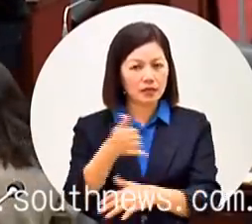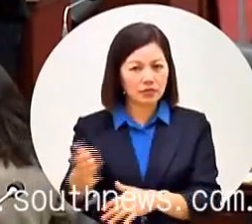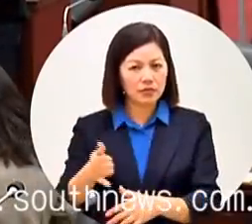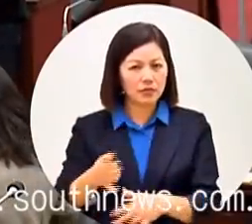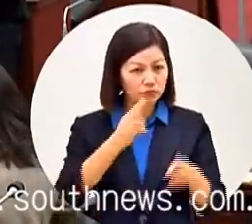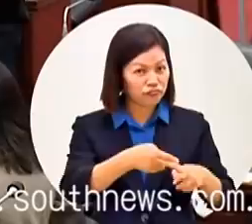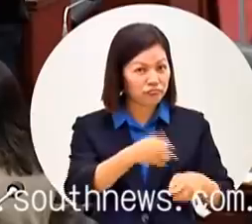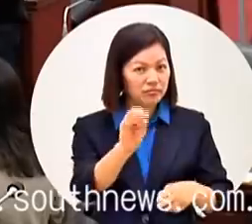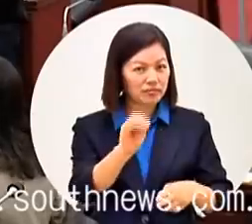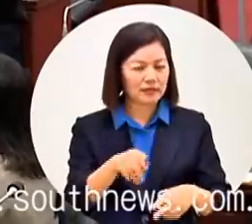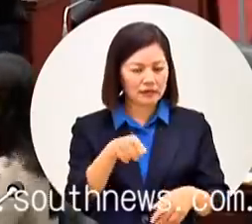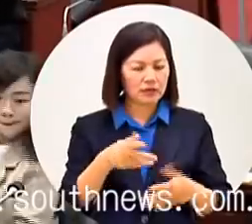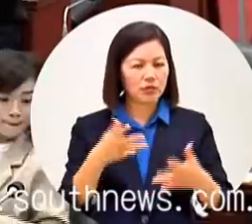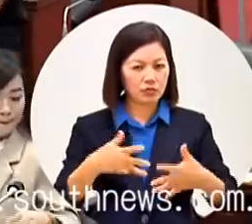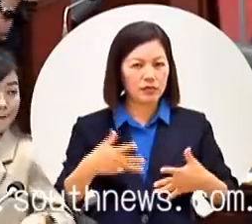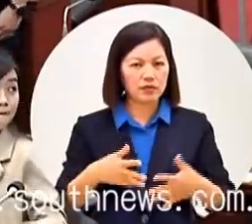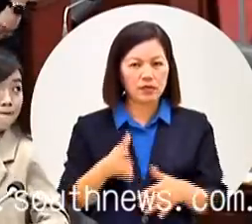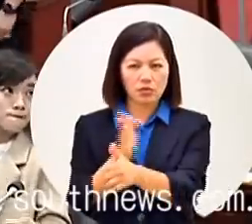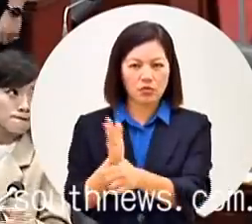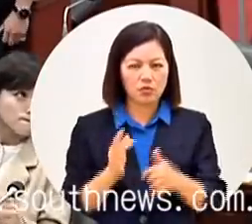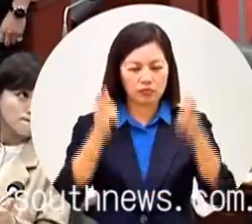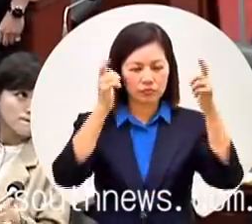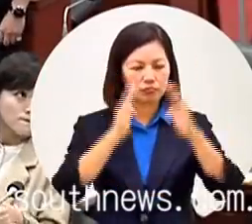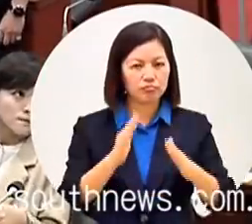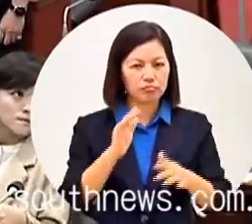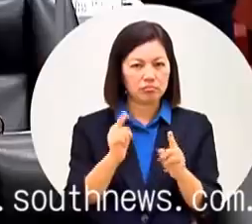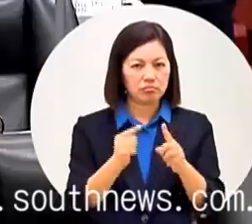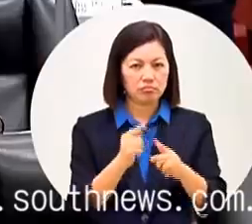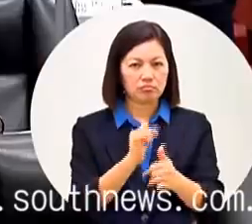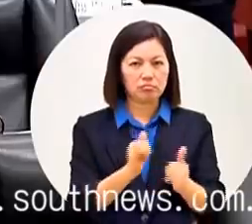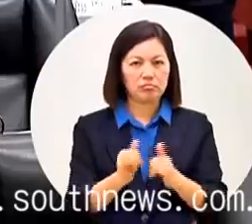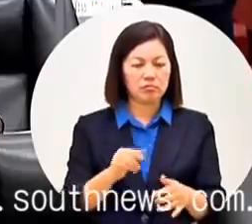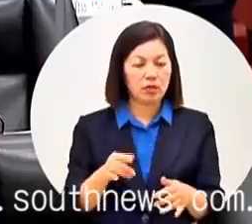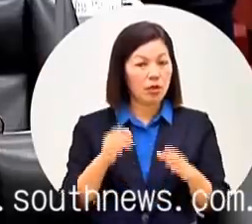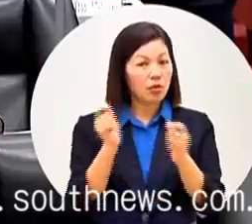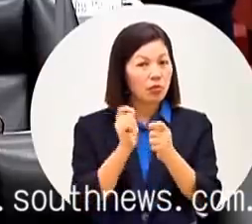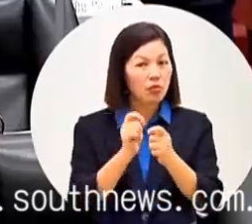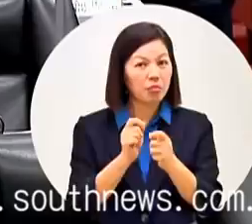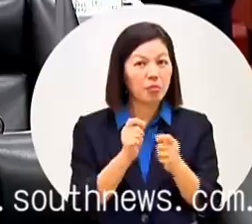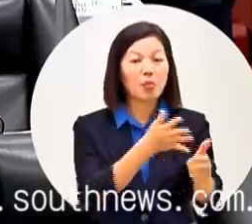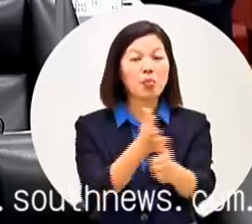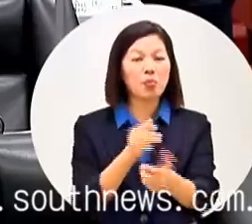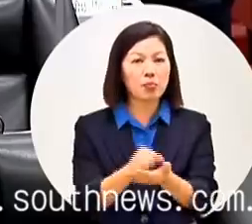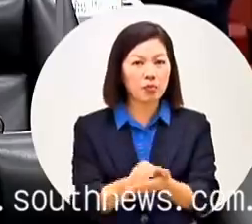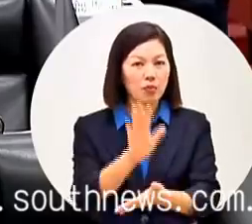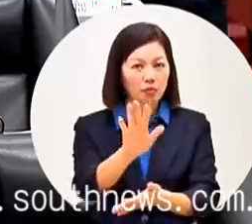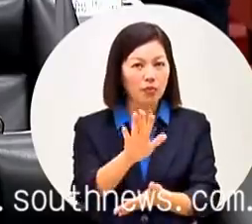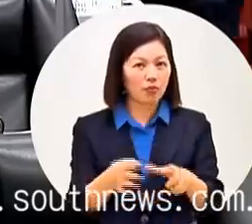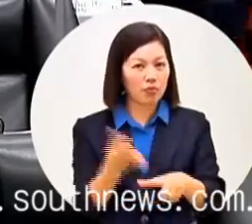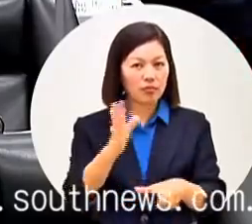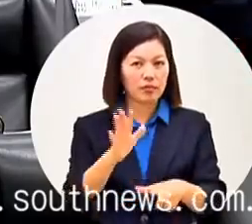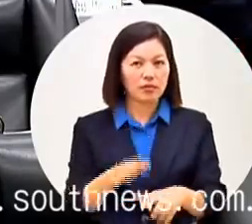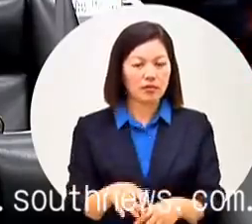吗？”我想这个问题应该问高雄市民啊。这几天有非常多的民调出来对于你的满意度，或者是对城市的观光感